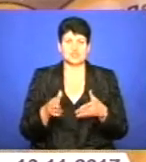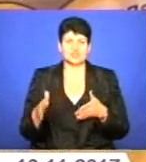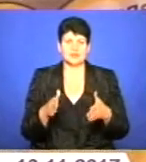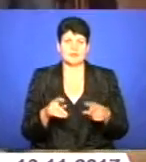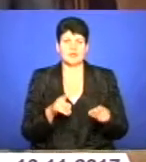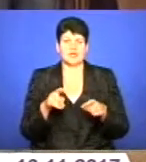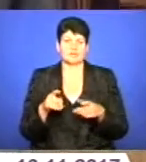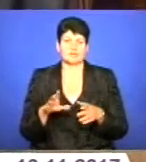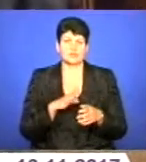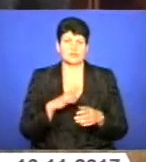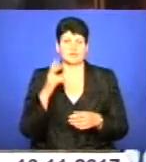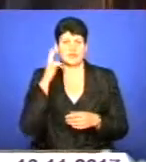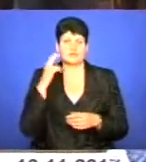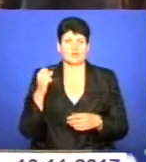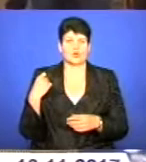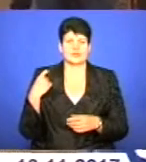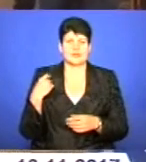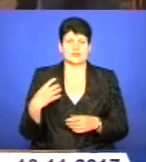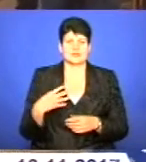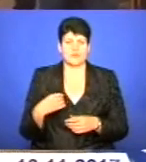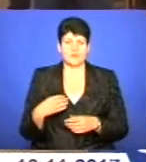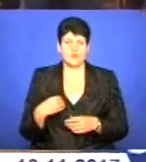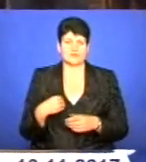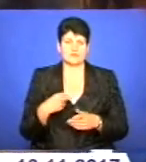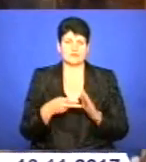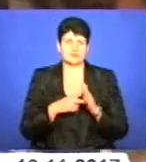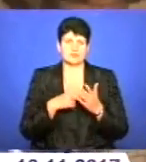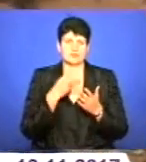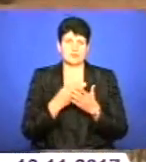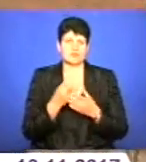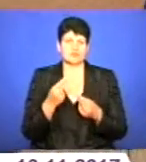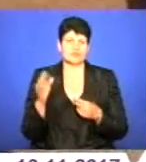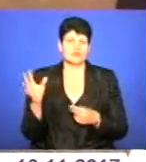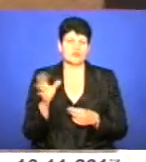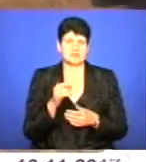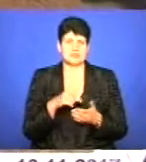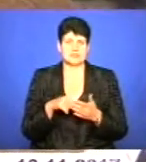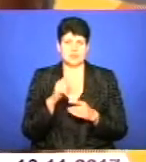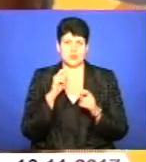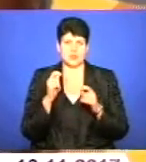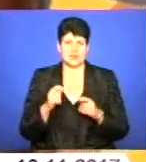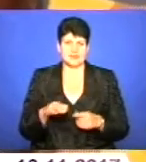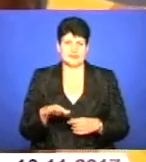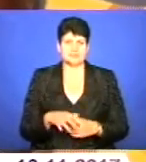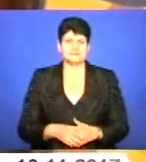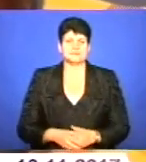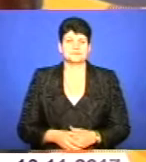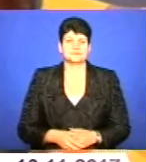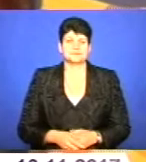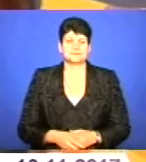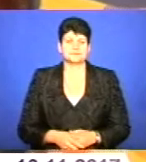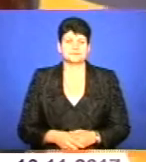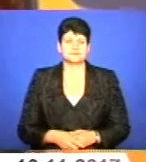у Києві, Одесі, Львові. Менеджери проекту планують продемонструвати гру в усіх містах України. Тарас Бурак, Юрій